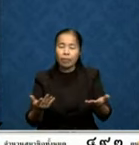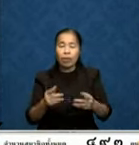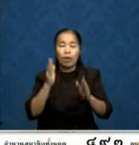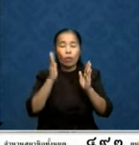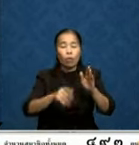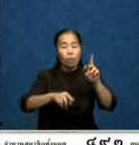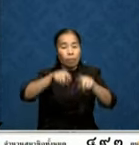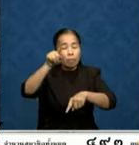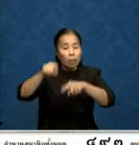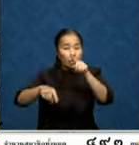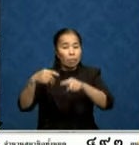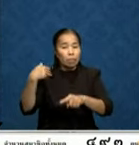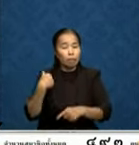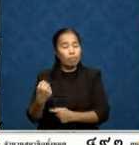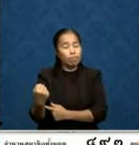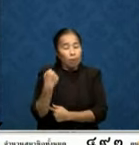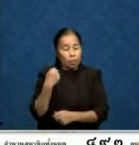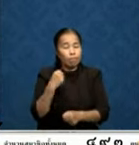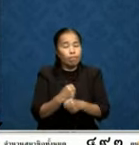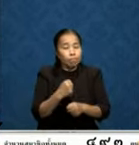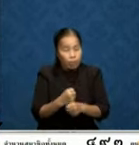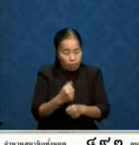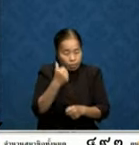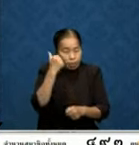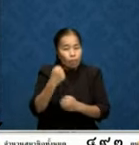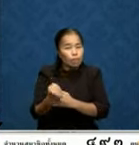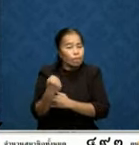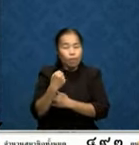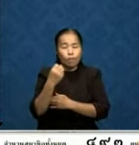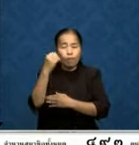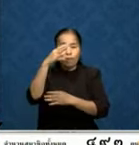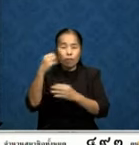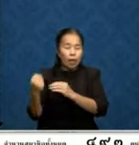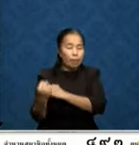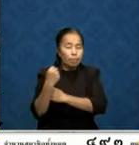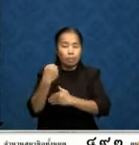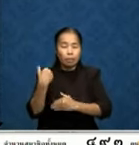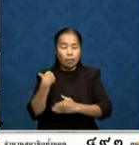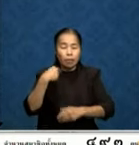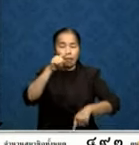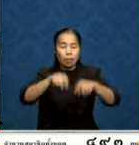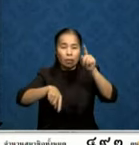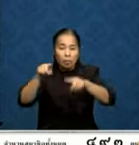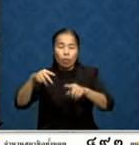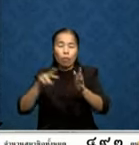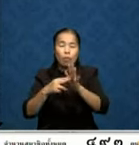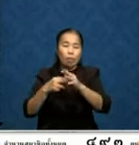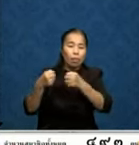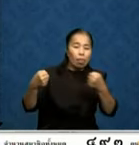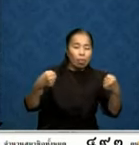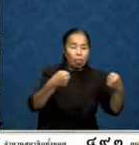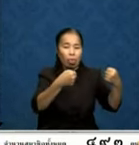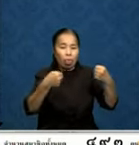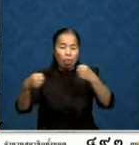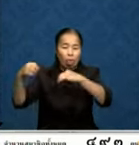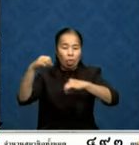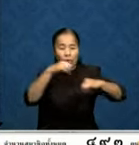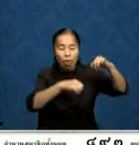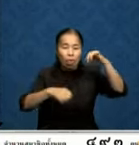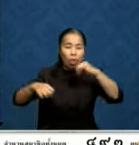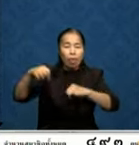นี่ยเขาก็สามารถมีศักยภาพทำได้เกิน10เมกะวัตต์นะครับมันก็เลยเกิดเหตุการณ์ที่โรงไฟฟ้าขยะ10เมกะวัตต์3โรงตั้งอยู่